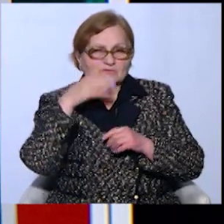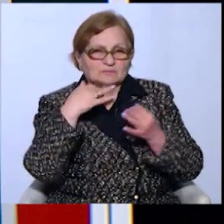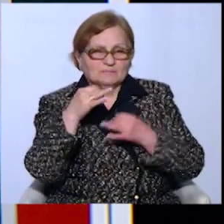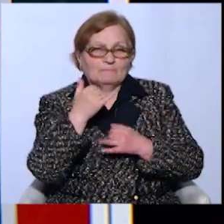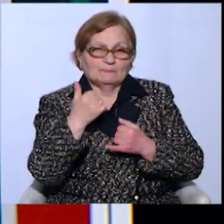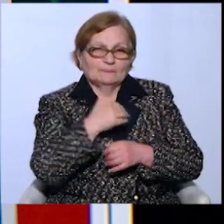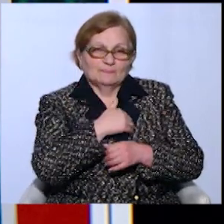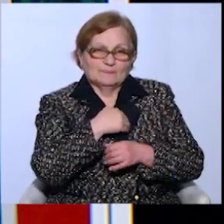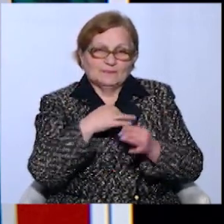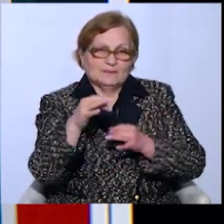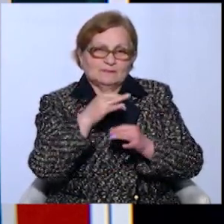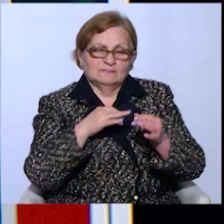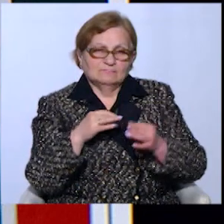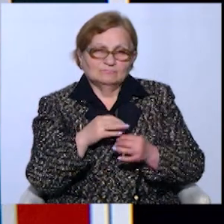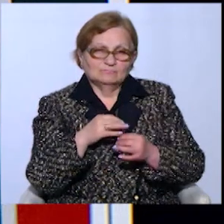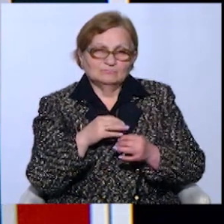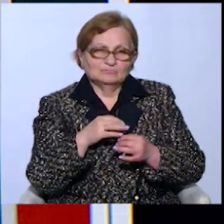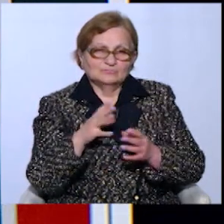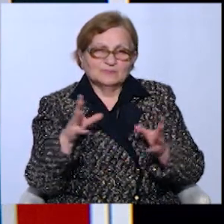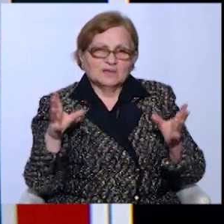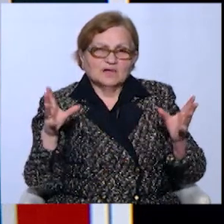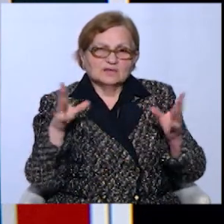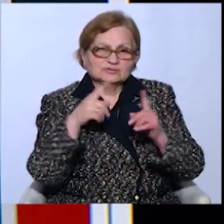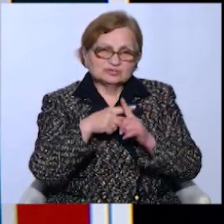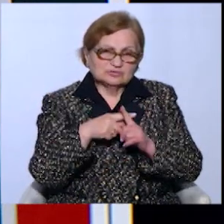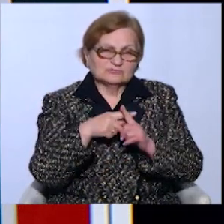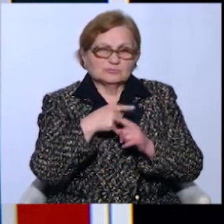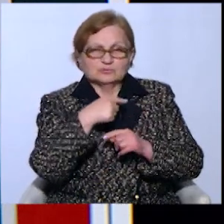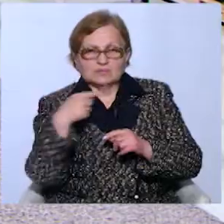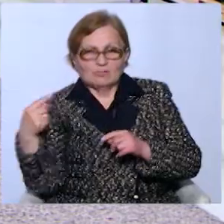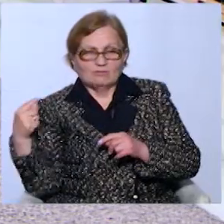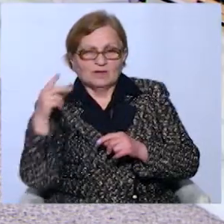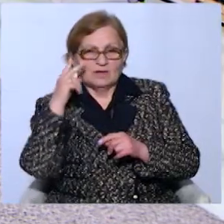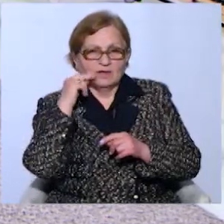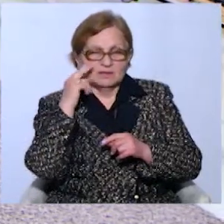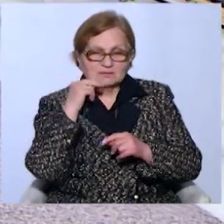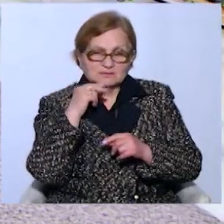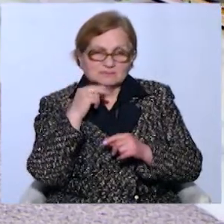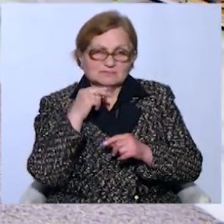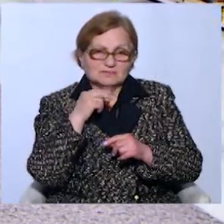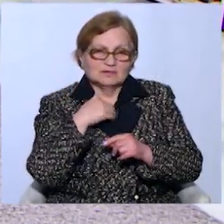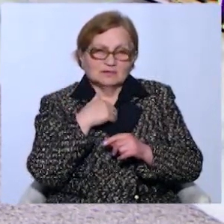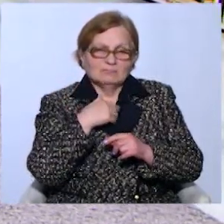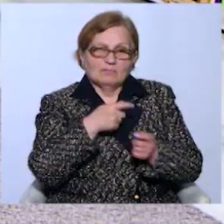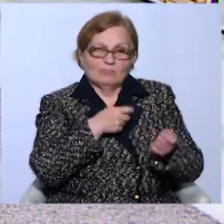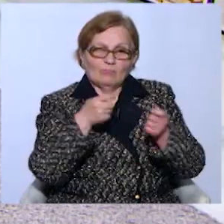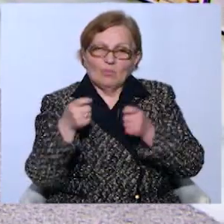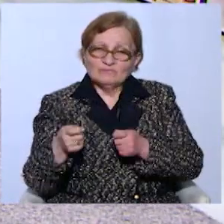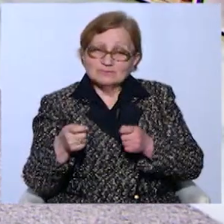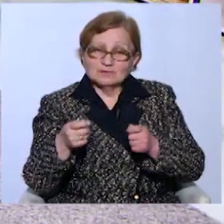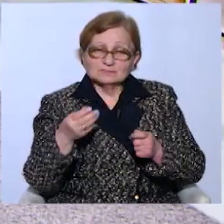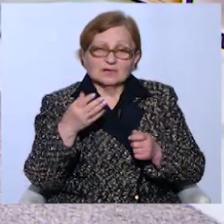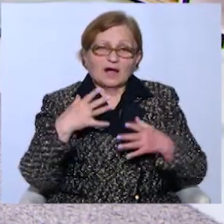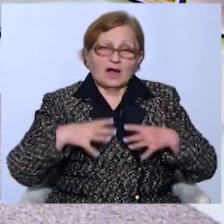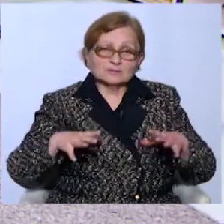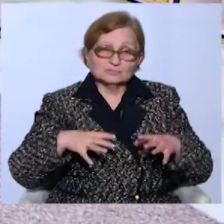მე მინდა, რომ ჩვენ შევკრიბოთ და გამოვაკლოთ რიცხვები ერთმანეთს. ამისთვის მე ქართული ფულის ერთეულები